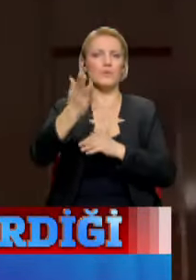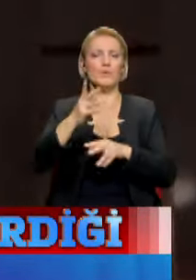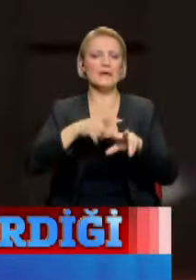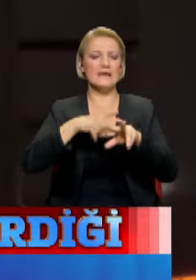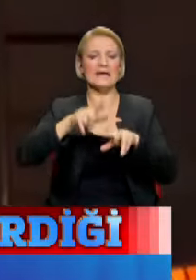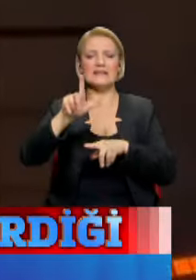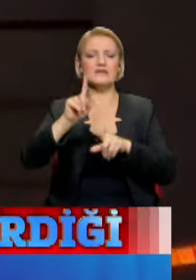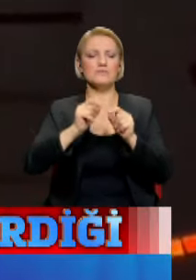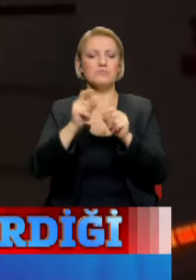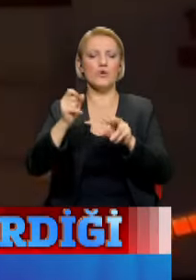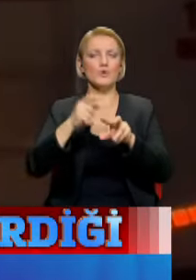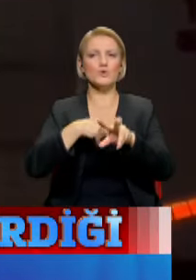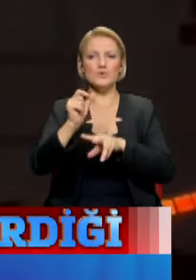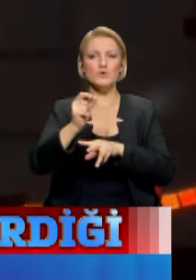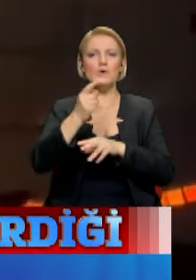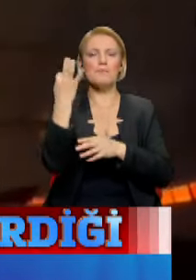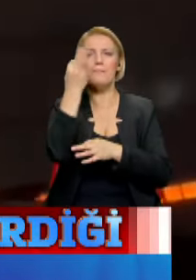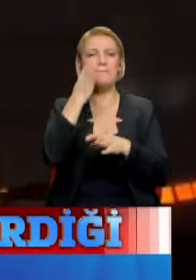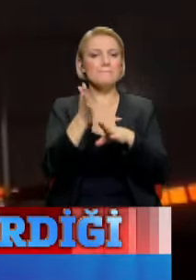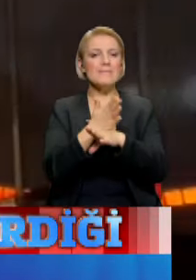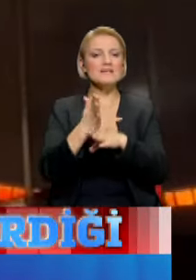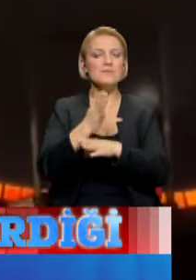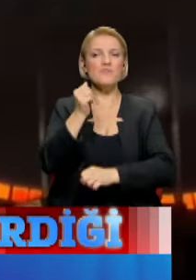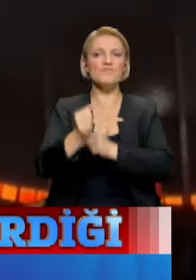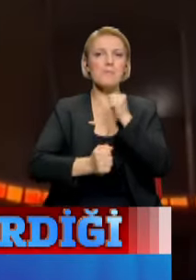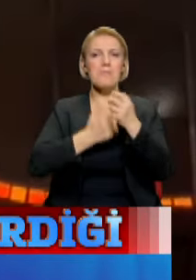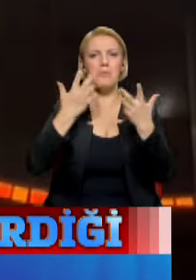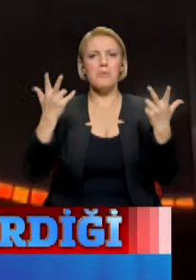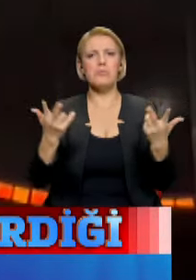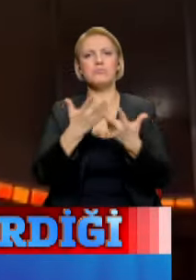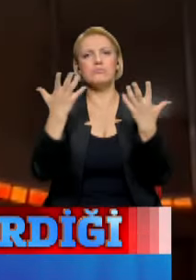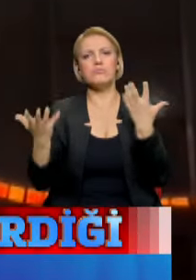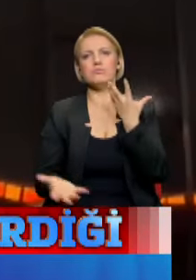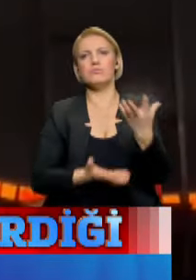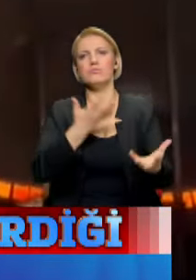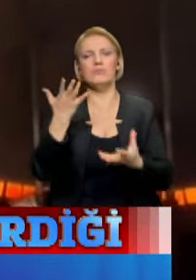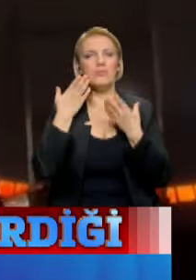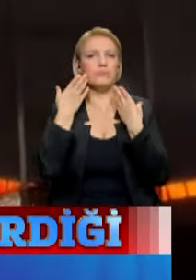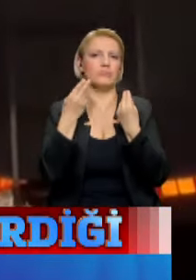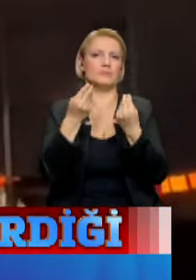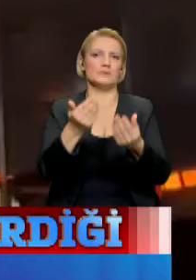Yalıboyu Organize Sanayi Bölgesi'ndeki kozmetik fabrikası cayır cayır yandı.